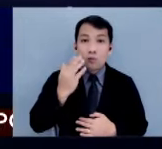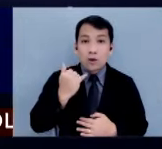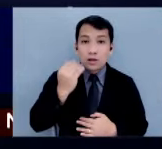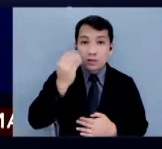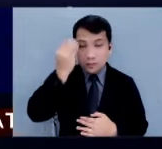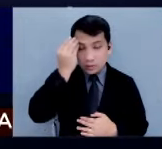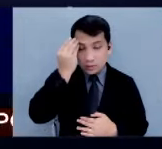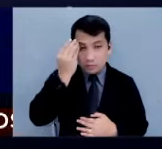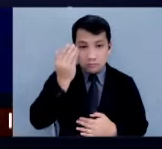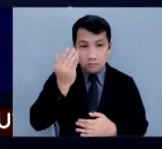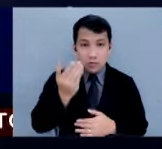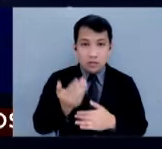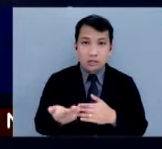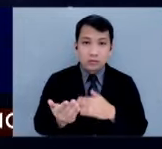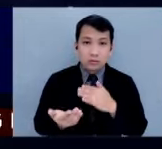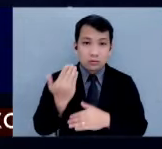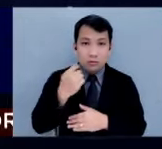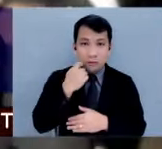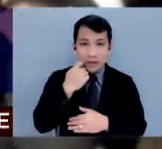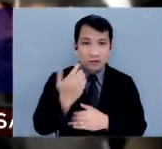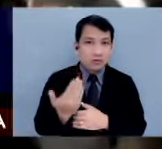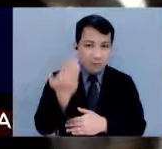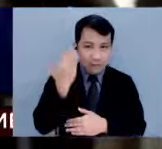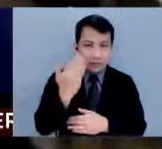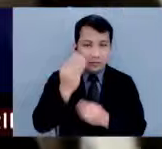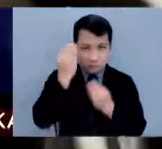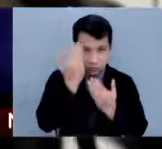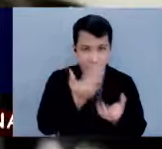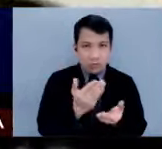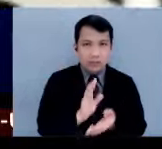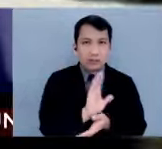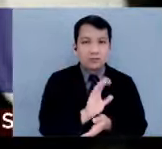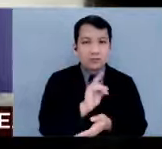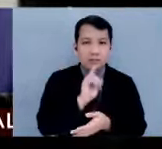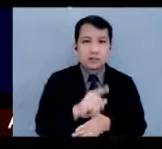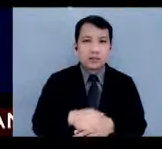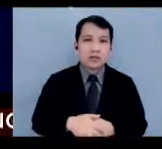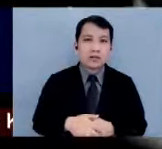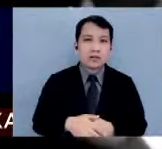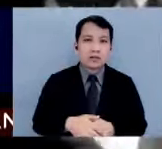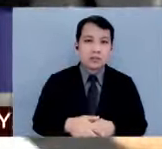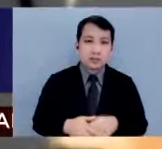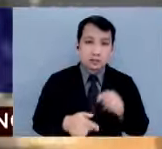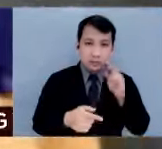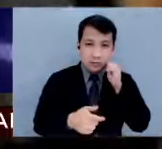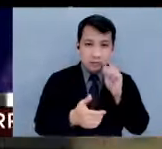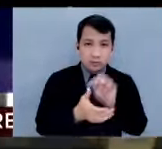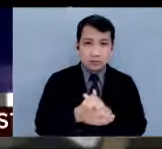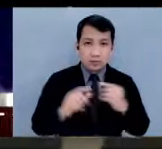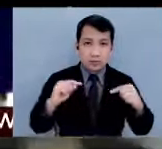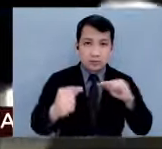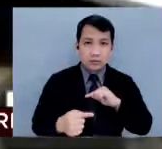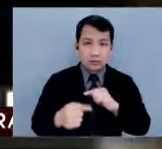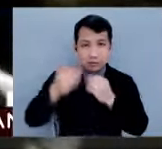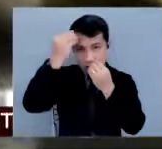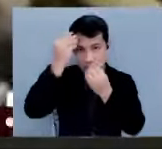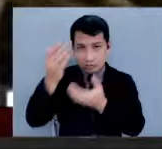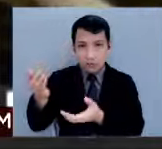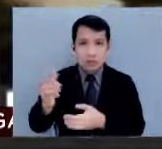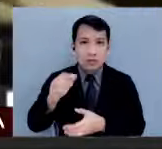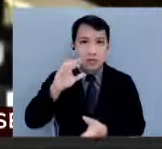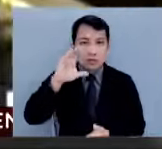Kahit na madaling araw, bibigyan ka namin kaagad ng update. Kwento naman ng isang misis ng sugatang Pinoy na kapag abiso pa raw ang kanyang mister na